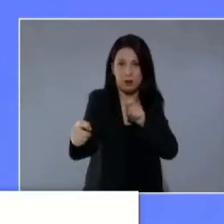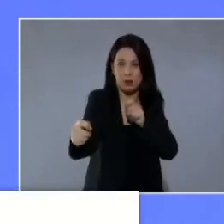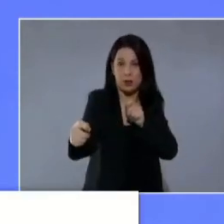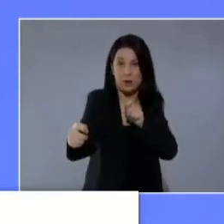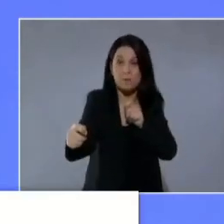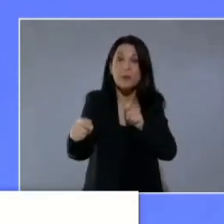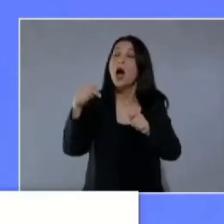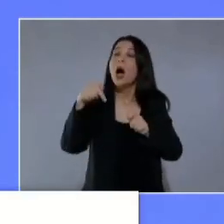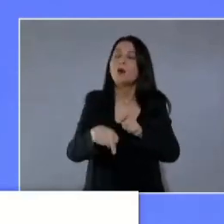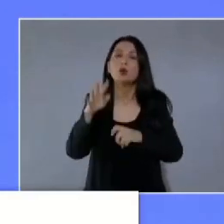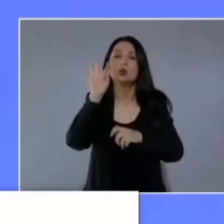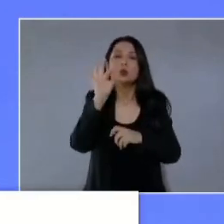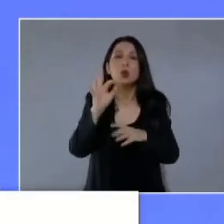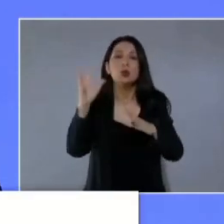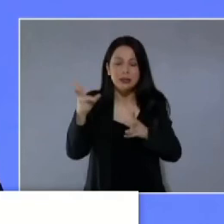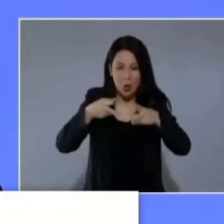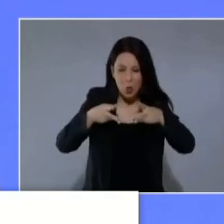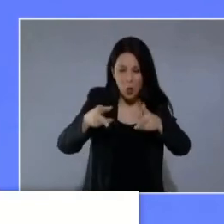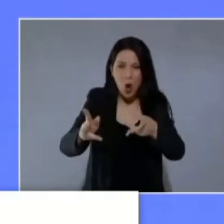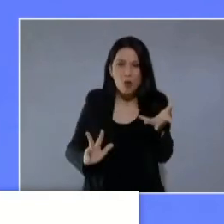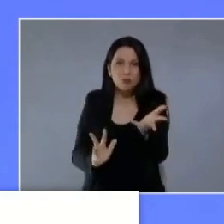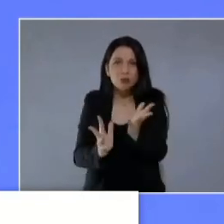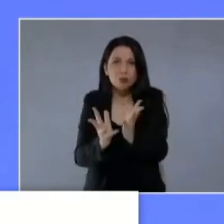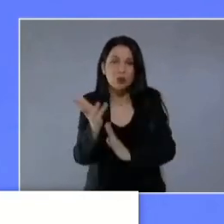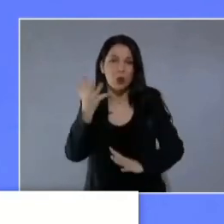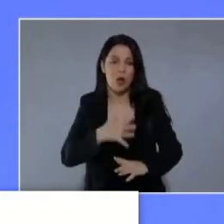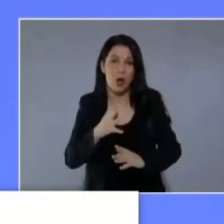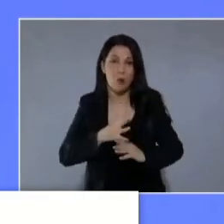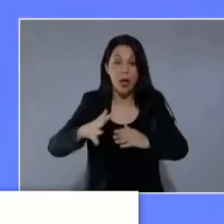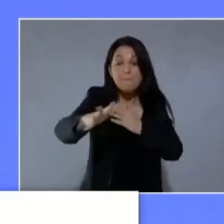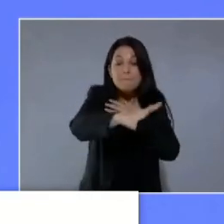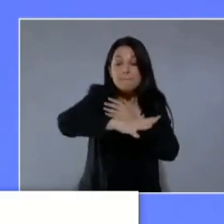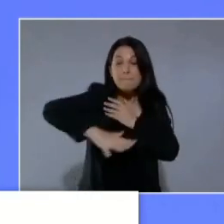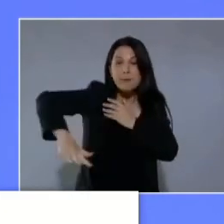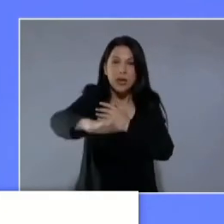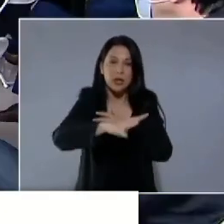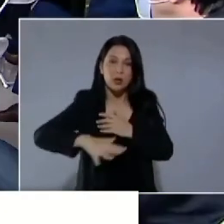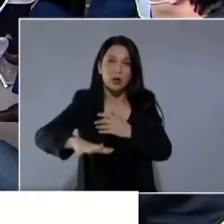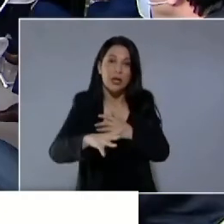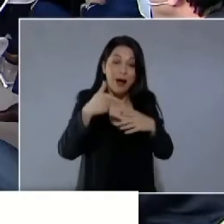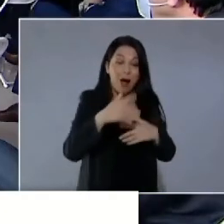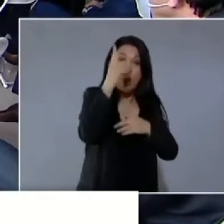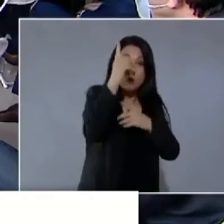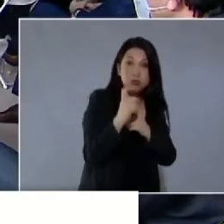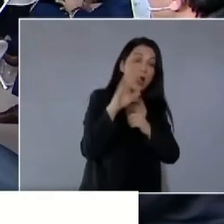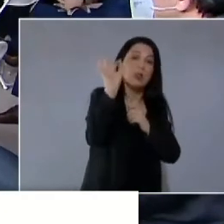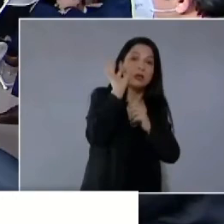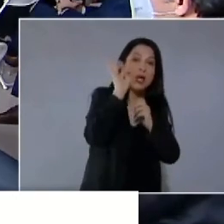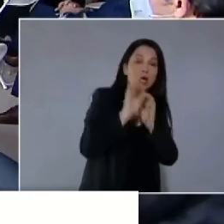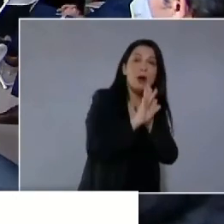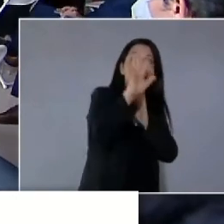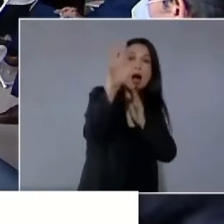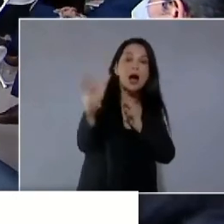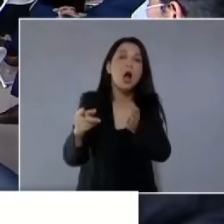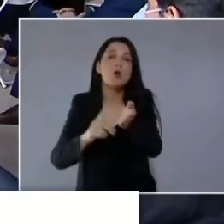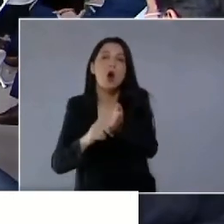είναι η αναβάθμισή του. Η περιοχή στην οποία θα εκτελεστεί εκτείνεται από τον νομό Θεσσαλονίκης ως τον νομό Πέλλας και